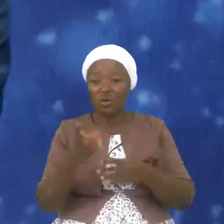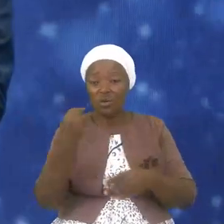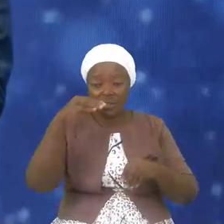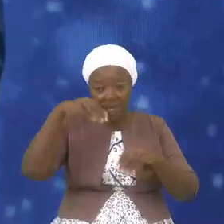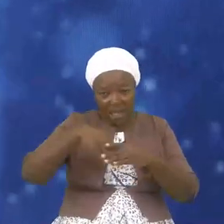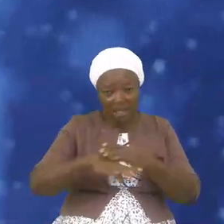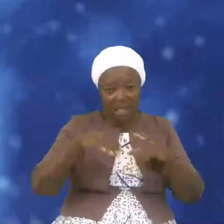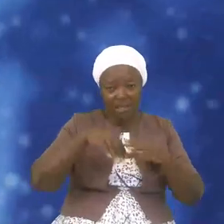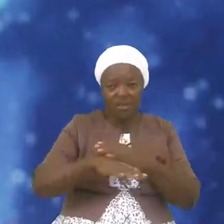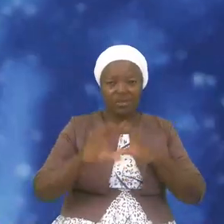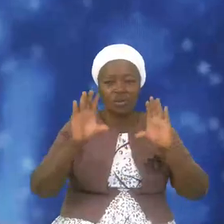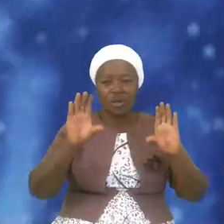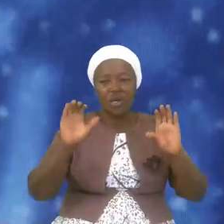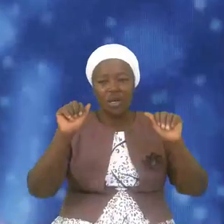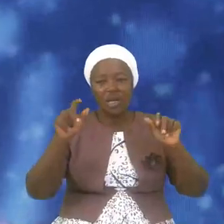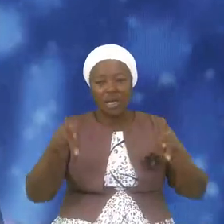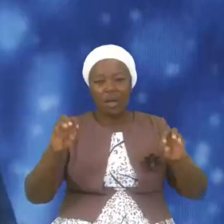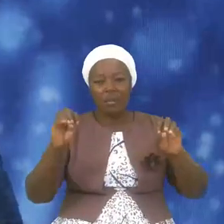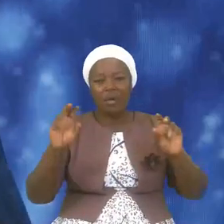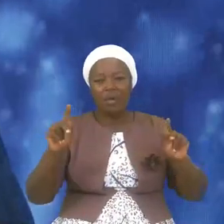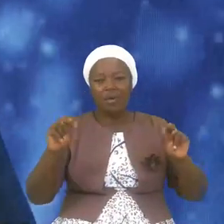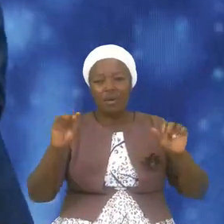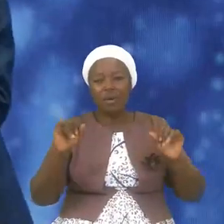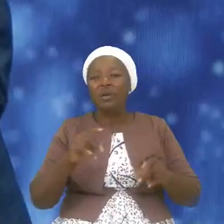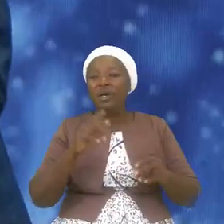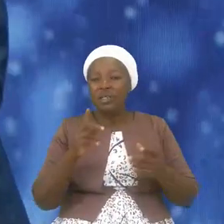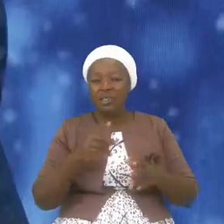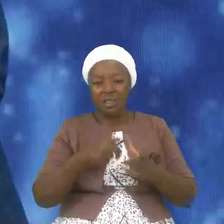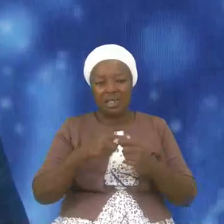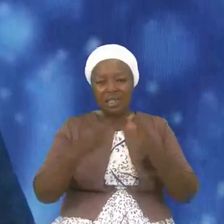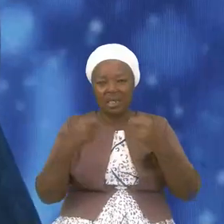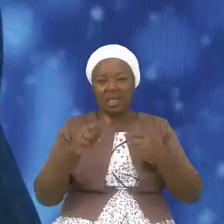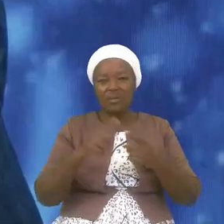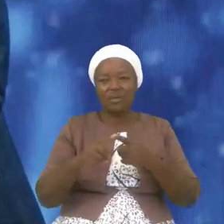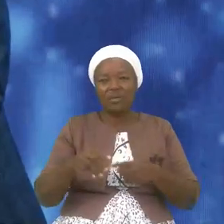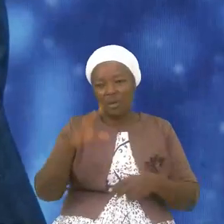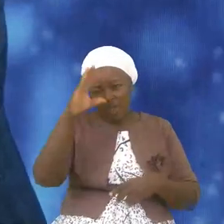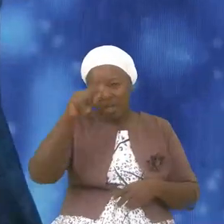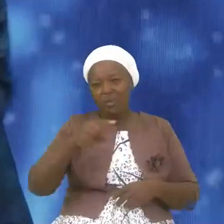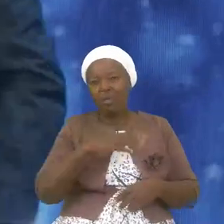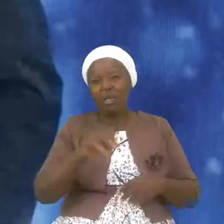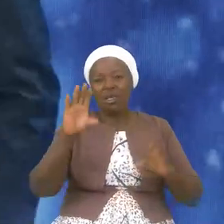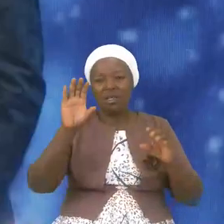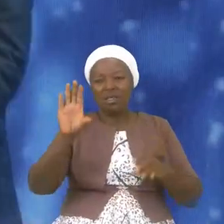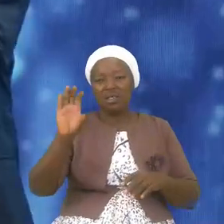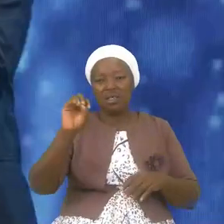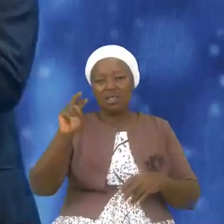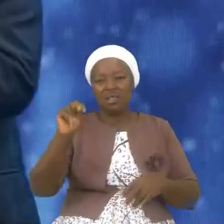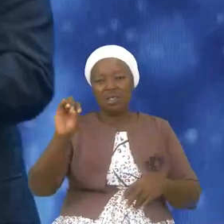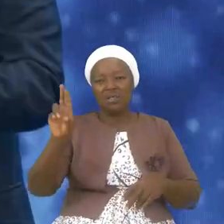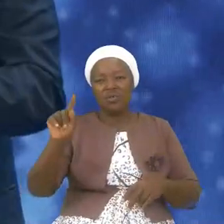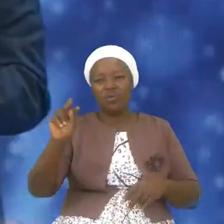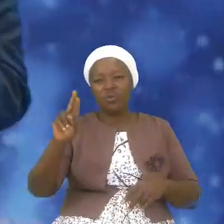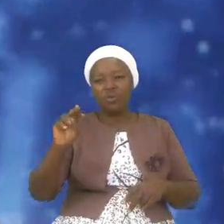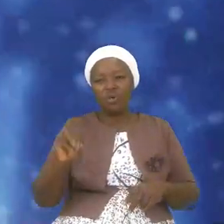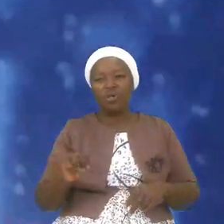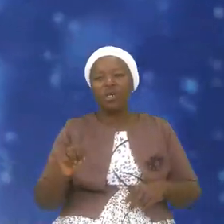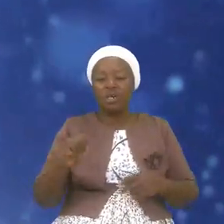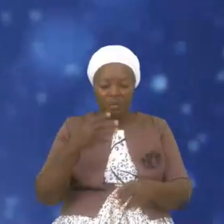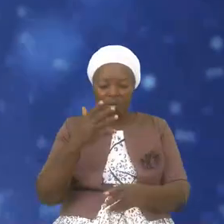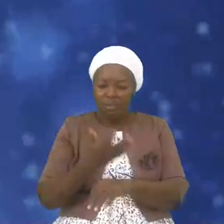Jésus entrait en Capernaüm. Alors, un centenier est venu le